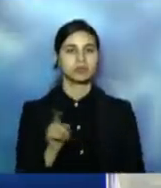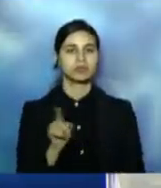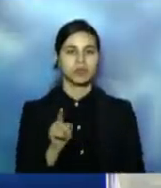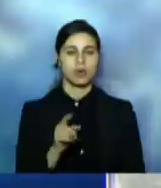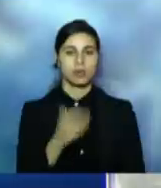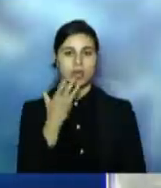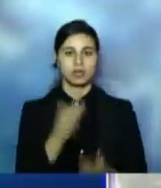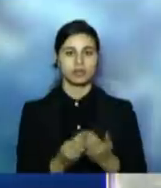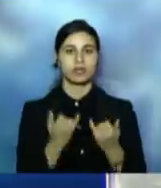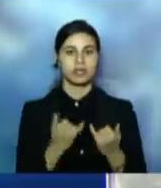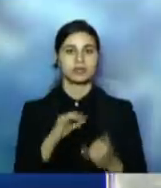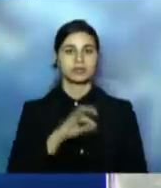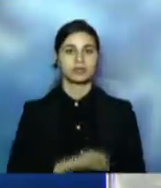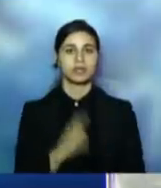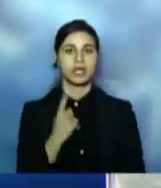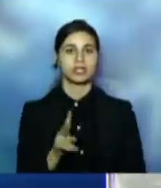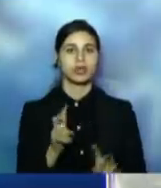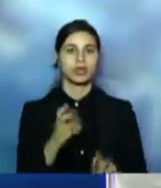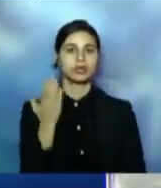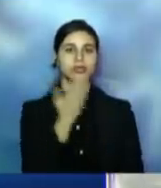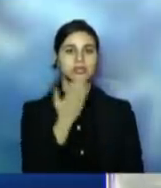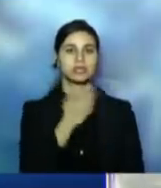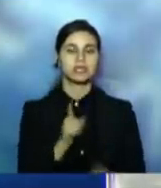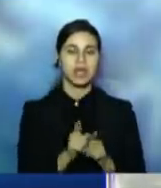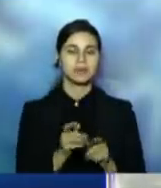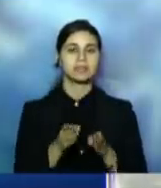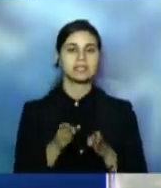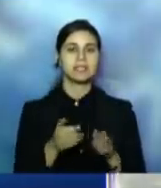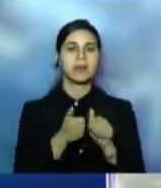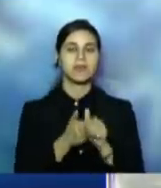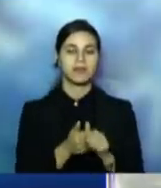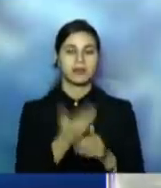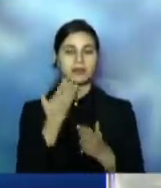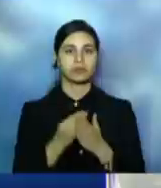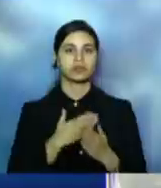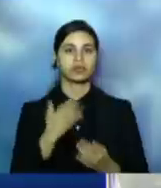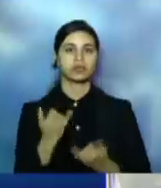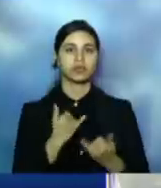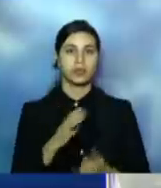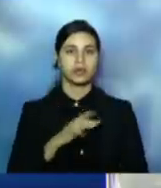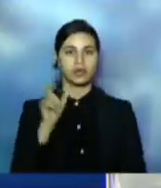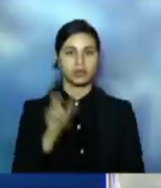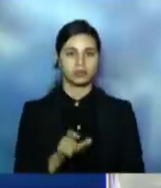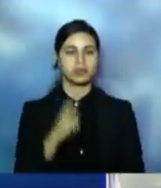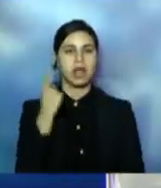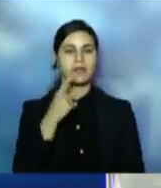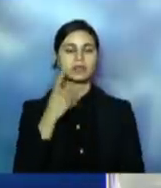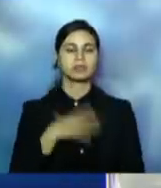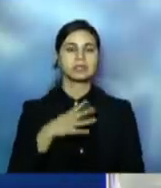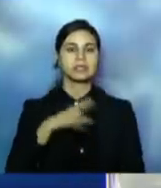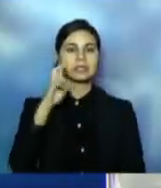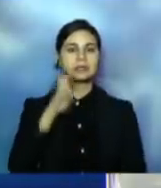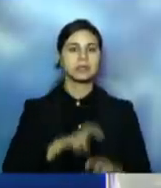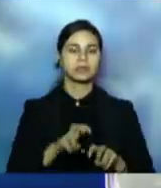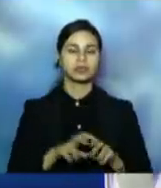ჩვენ სახელმწიფოებით ერთი კონკრეტული წიგნით, როგორც გზამკვლევით და ჩვენი გადაცემის სტუმარი იყო ამ წიგნის ავტორი, ენდოკრინოლოგი, თბილისის სახელმწიფო